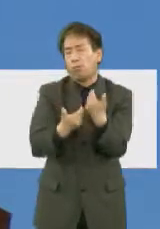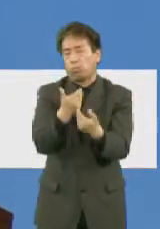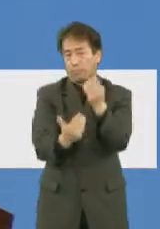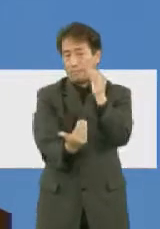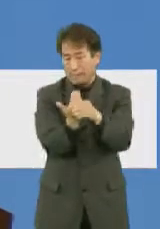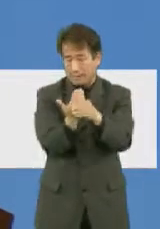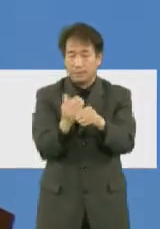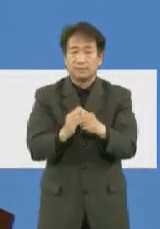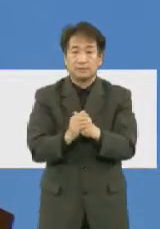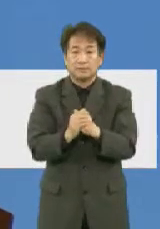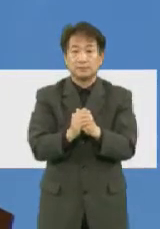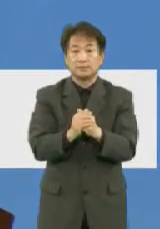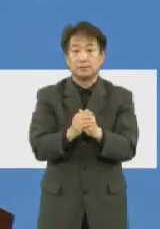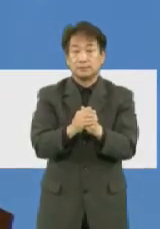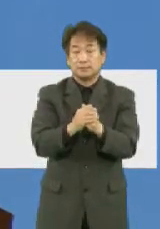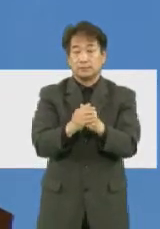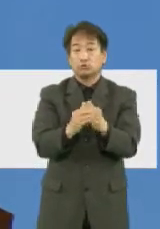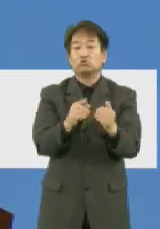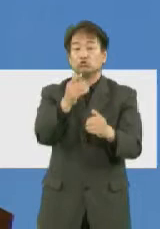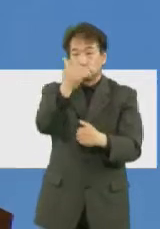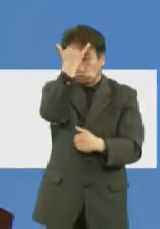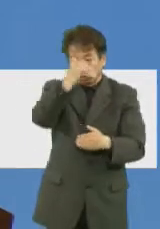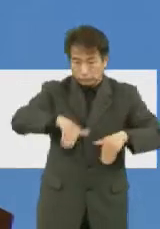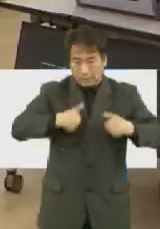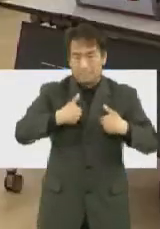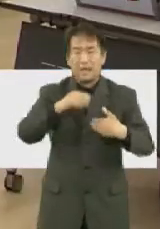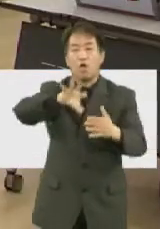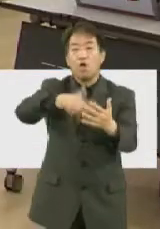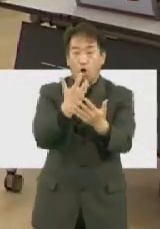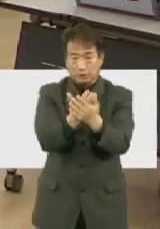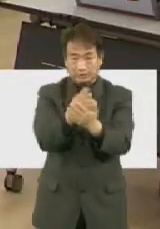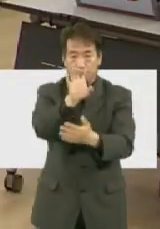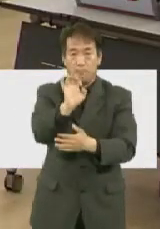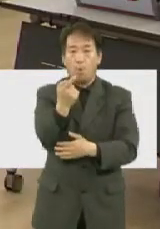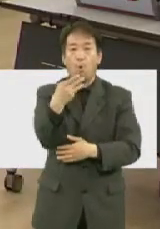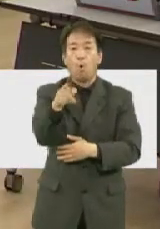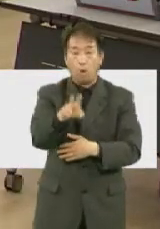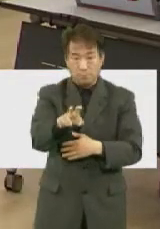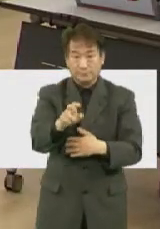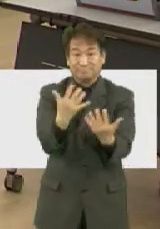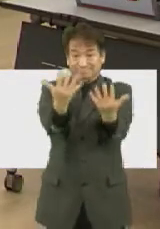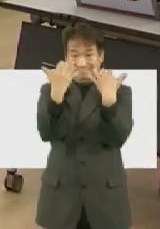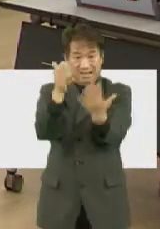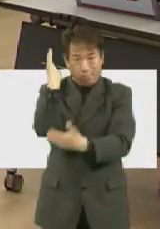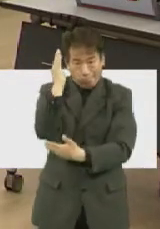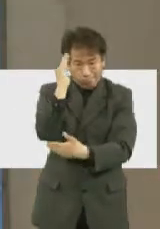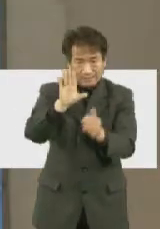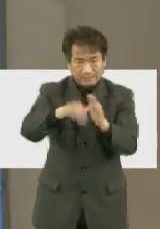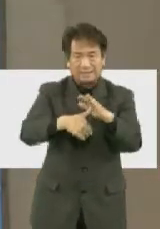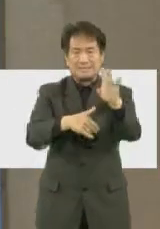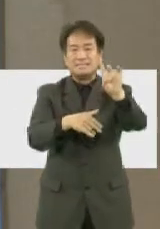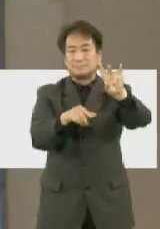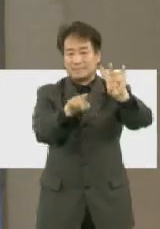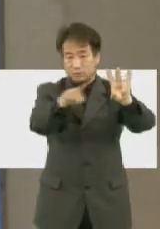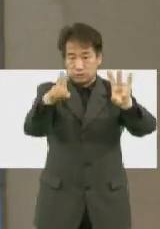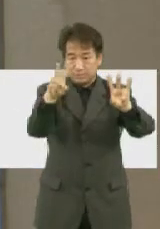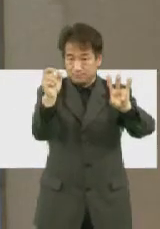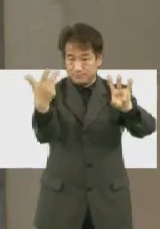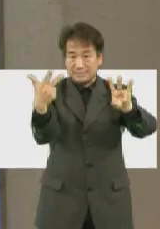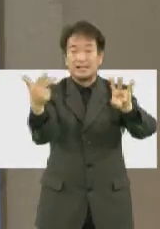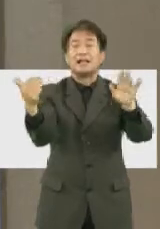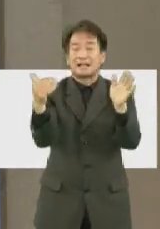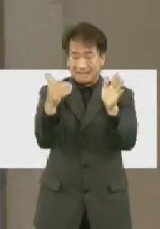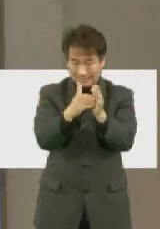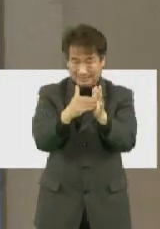있습니다. 단일화 추진기구인 충남혁신포럼은 기자회견을 갖고 오는 24일부터 27일까지 두 개